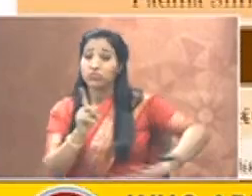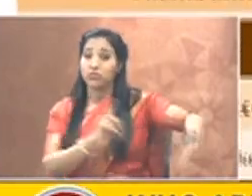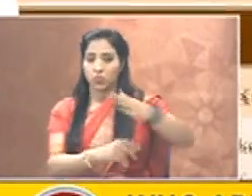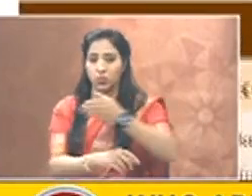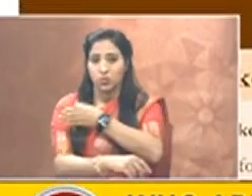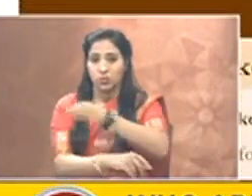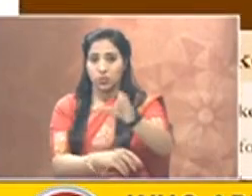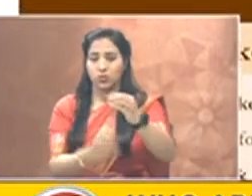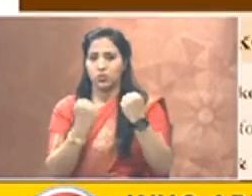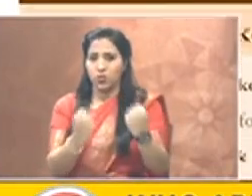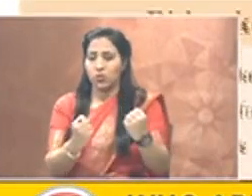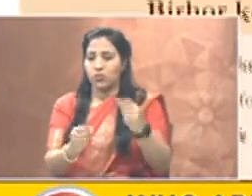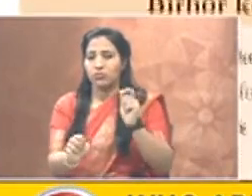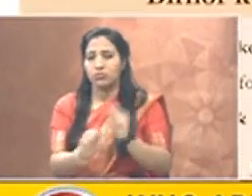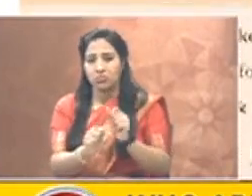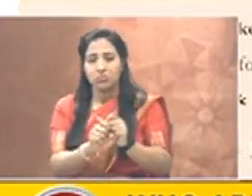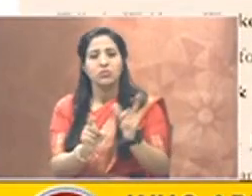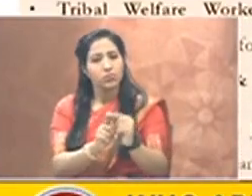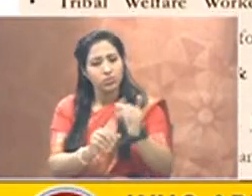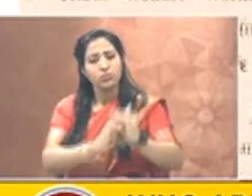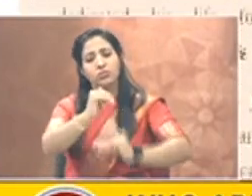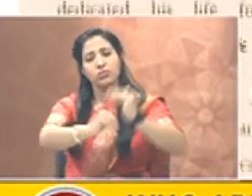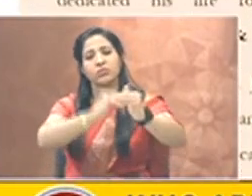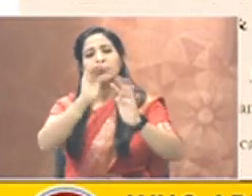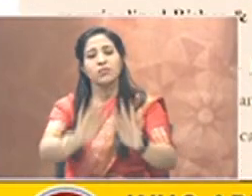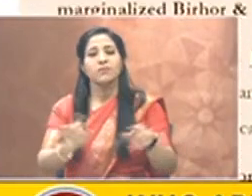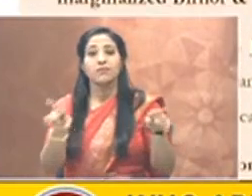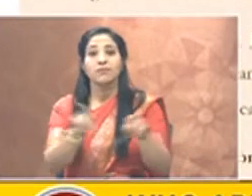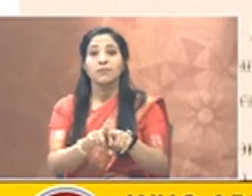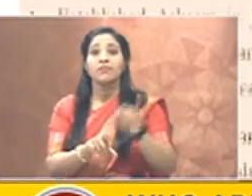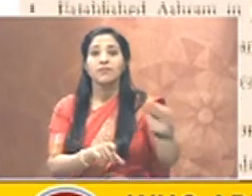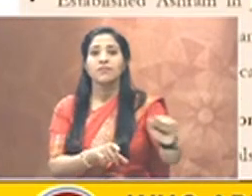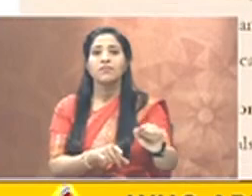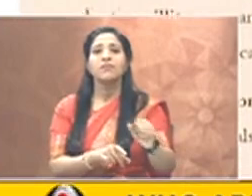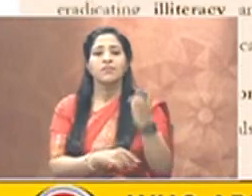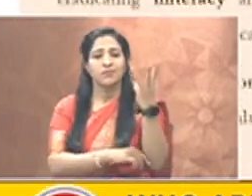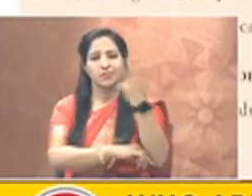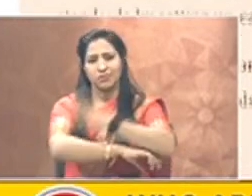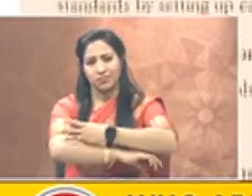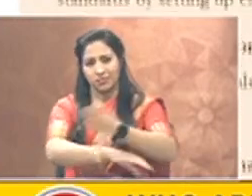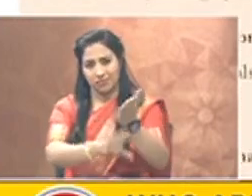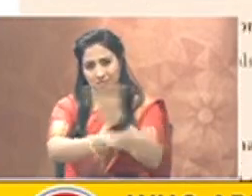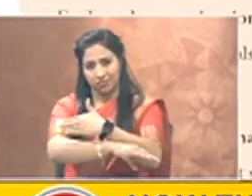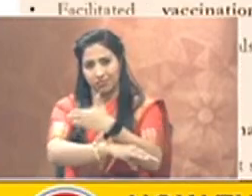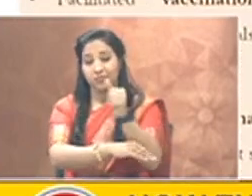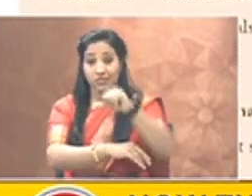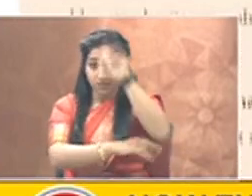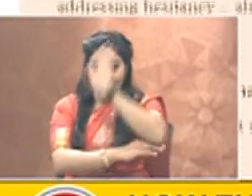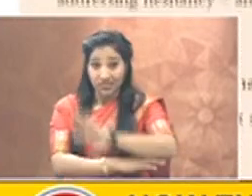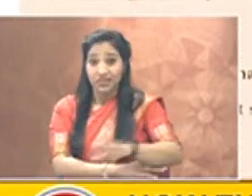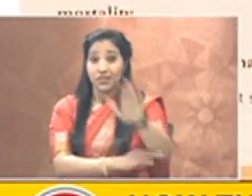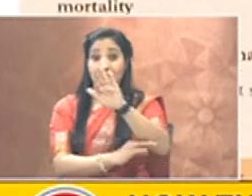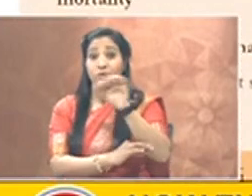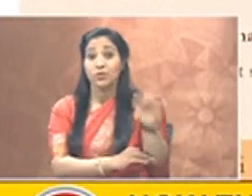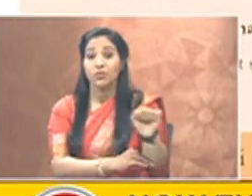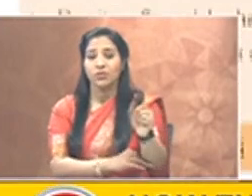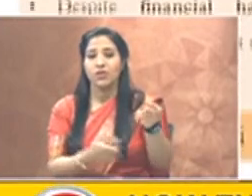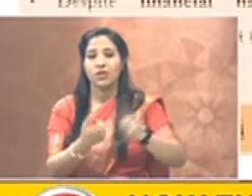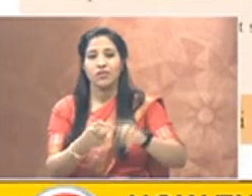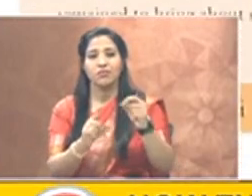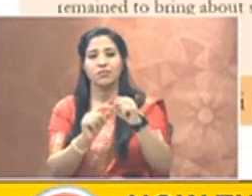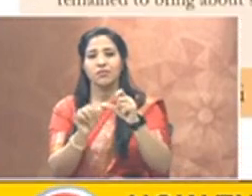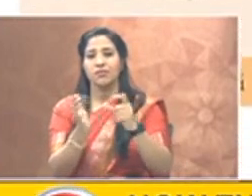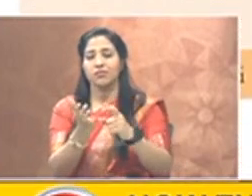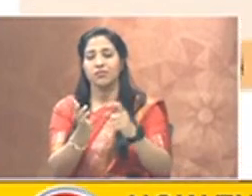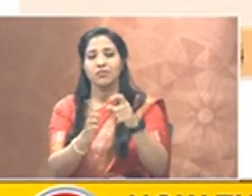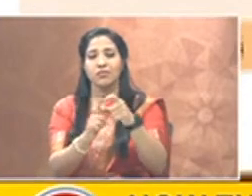सशक्त करने का काम कर रहे हैं। ऐसे में 3 दिन पहले जब देश ने पद्म पुरस्कारों